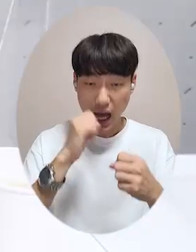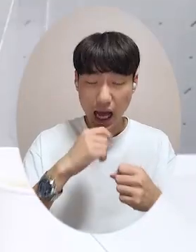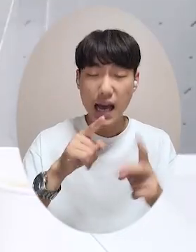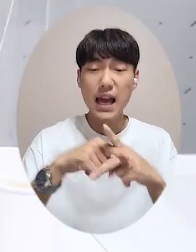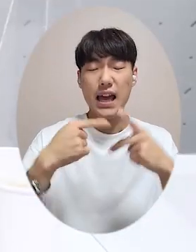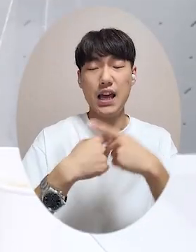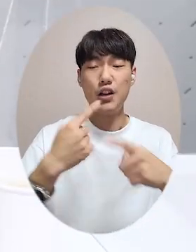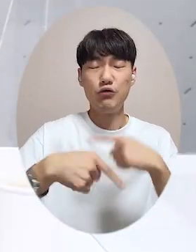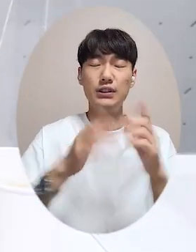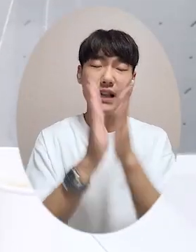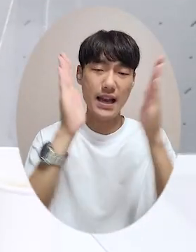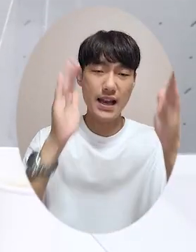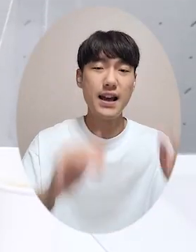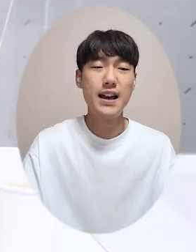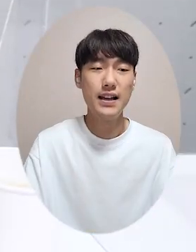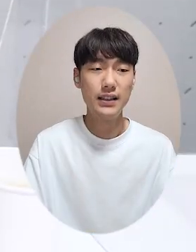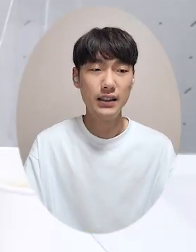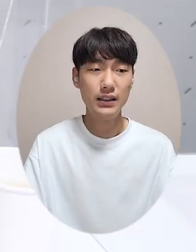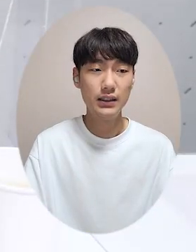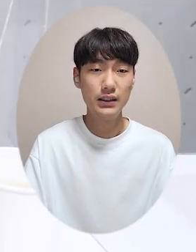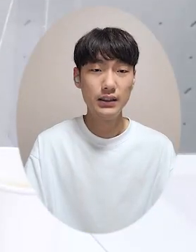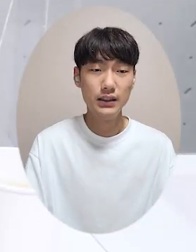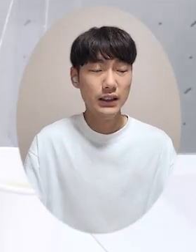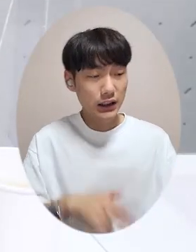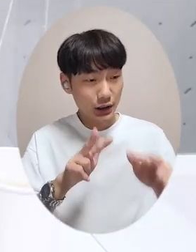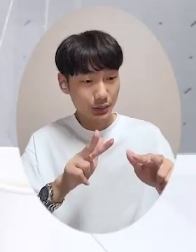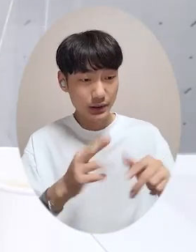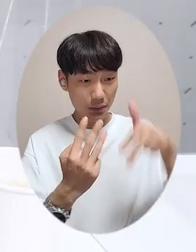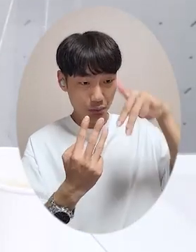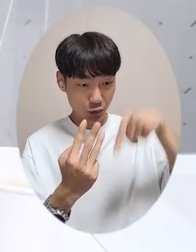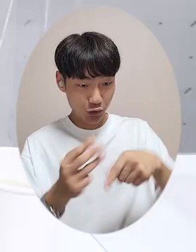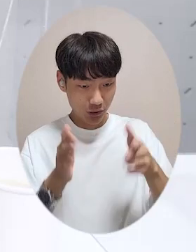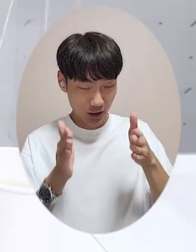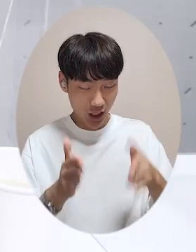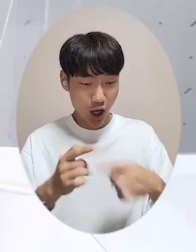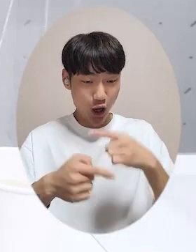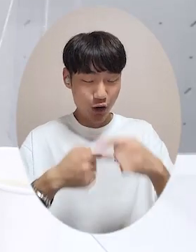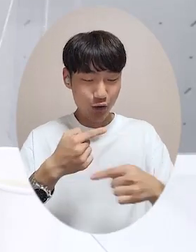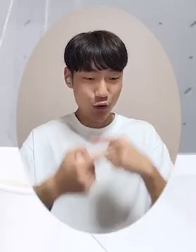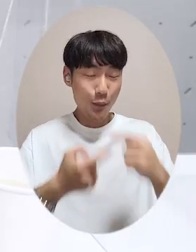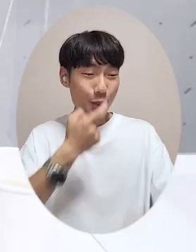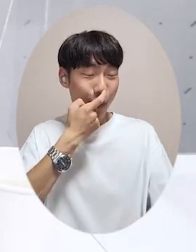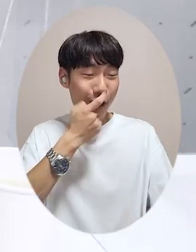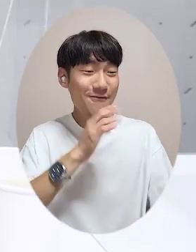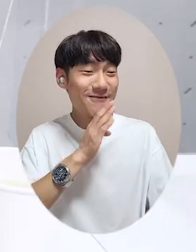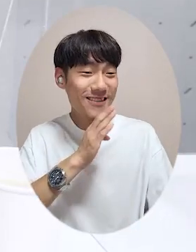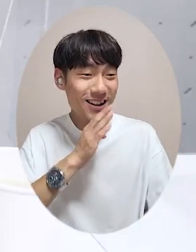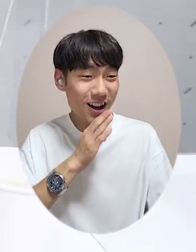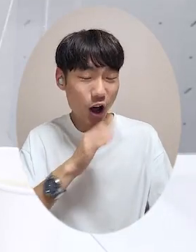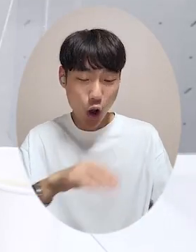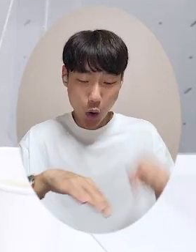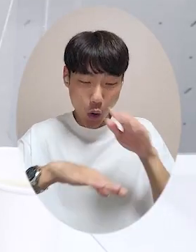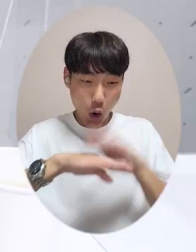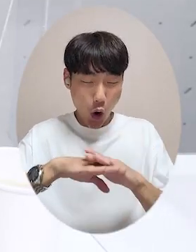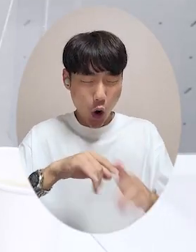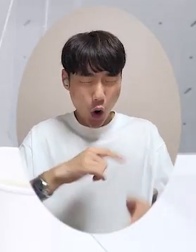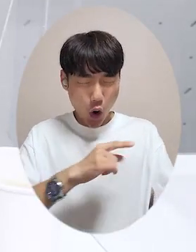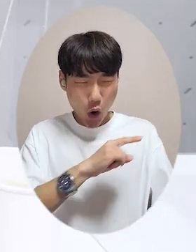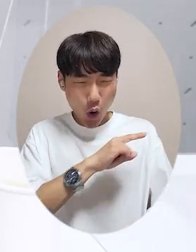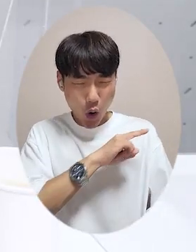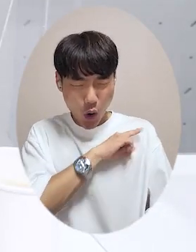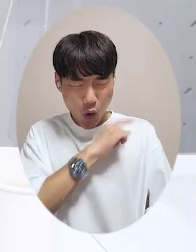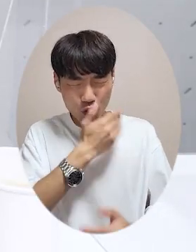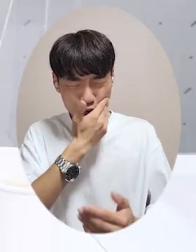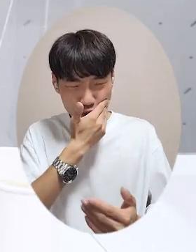이제 제가 수어를 좀 이제 3주간에 걸쳐서 여러 개 지금 배우고 있는데 네네. 되게 이 손가락이 굉장히 중요할 것